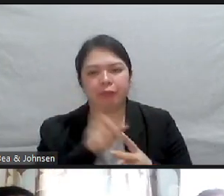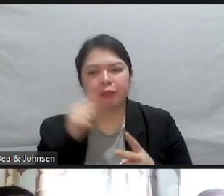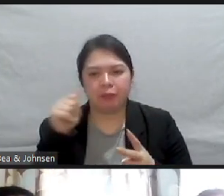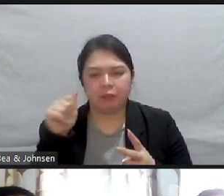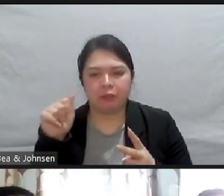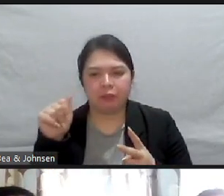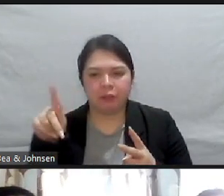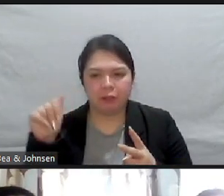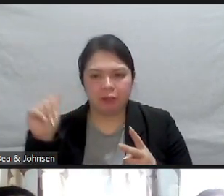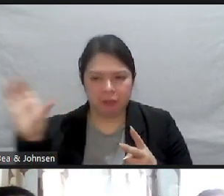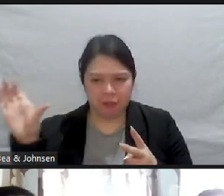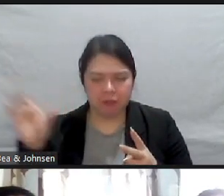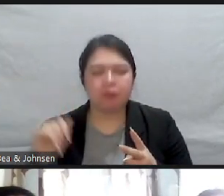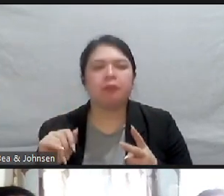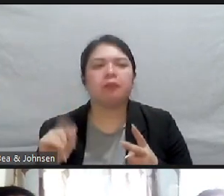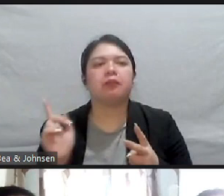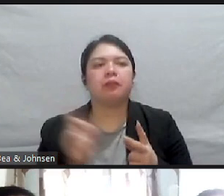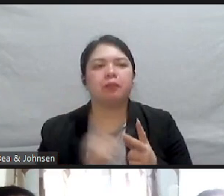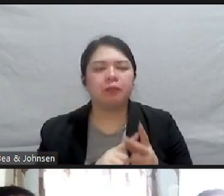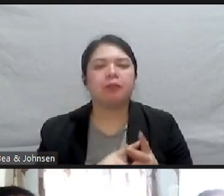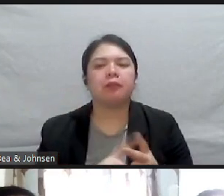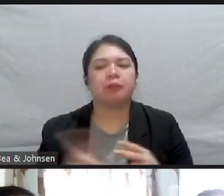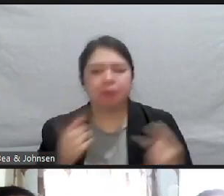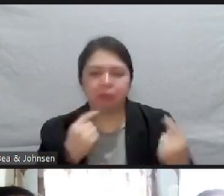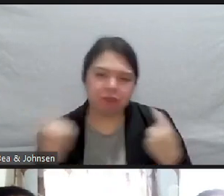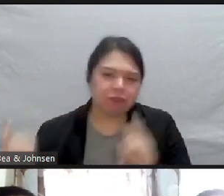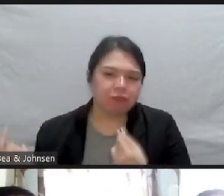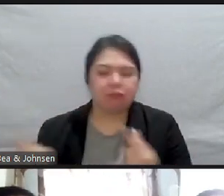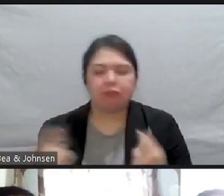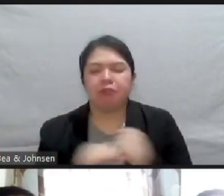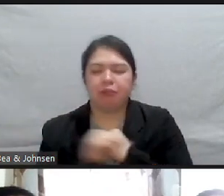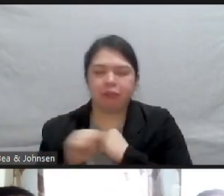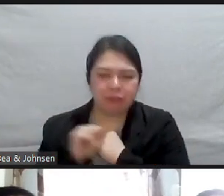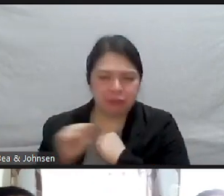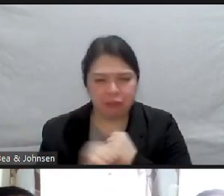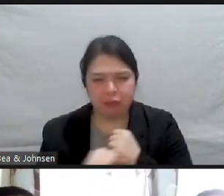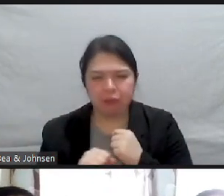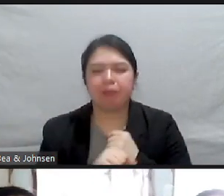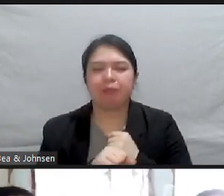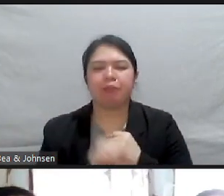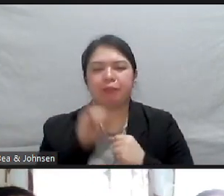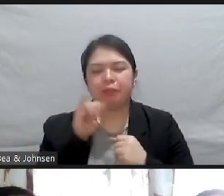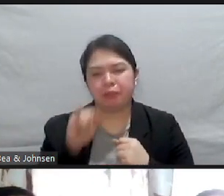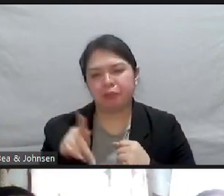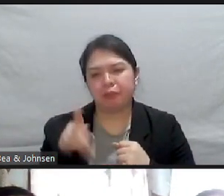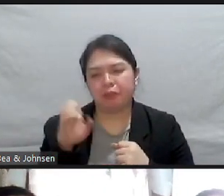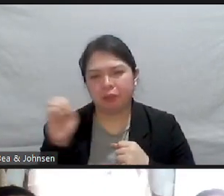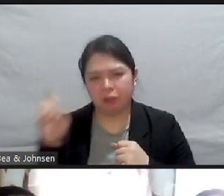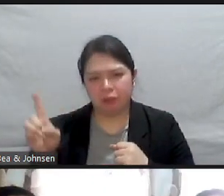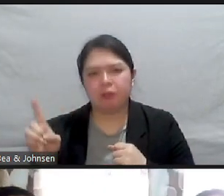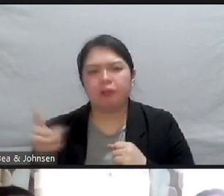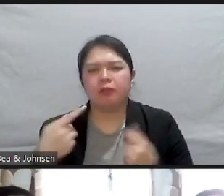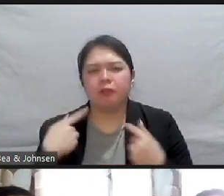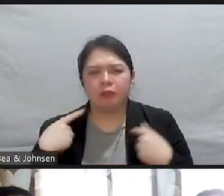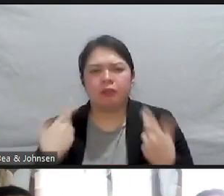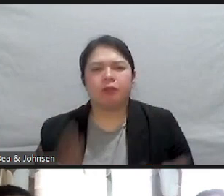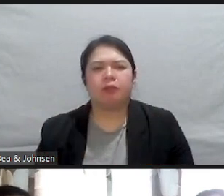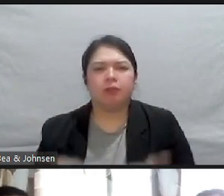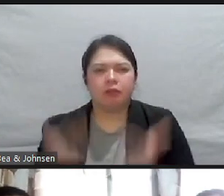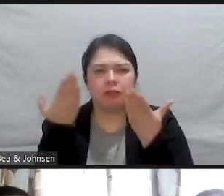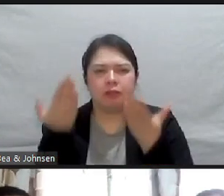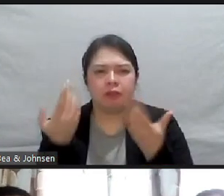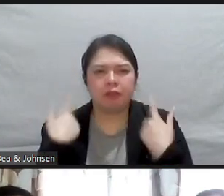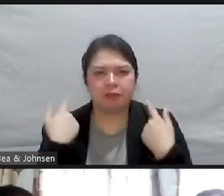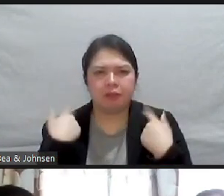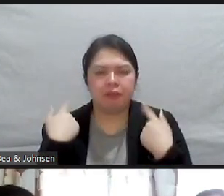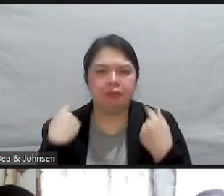know, mga pagkilos din ano, para i-promote ang indigenous languages. At may mga funding sila binibigay. Actually, na nagkaroon